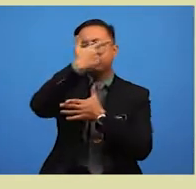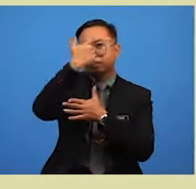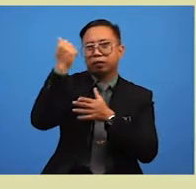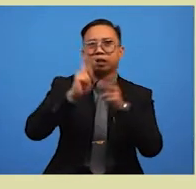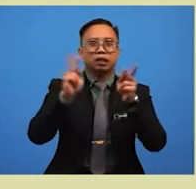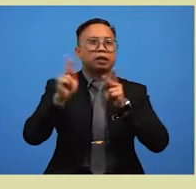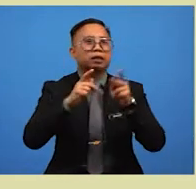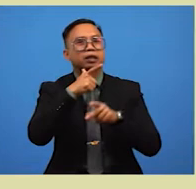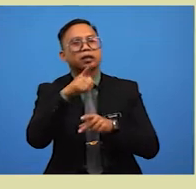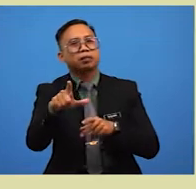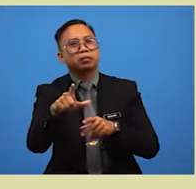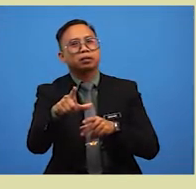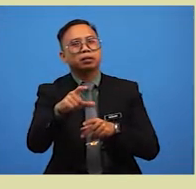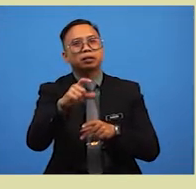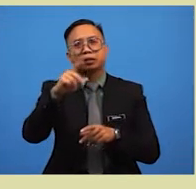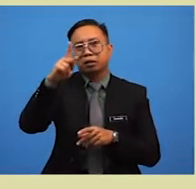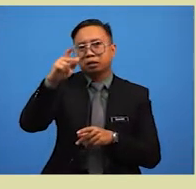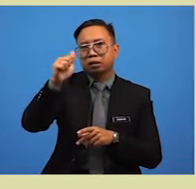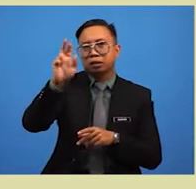kereta yang usang berkarat?